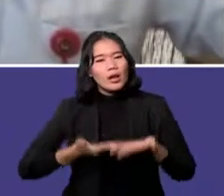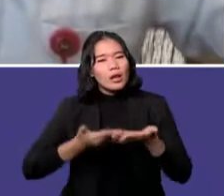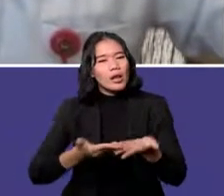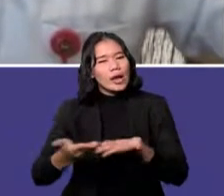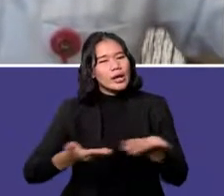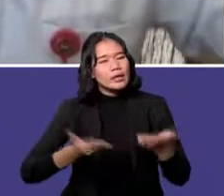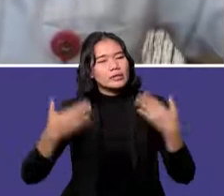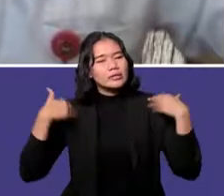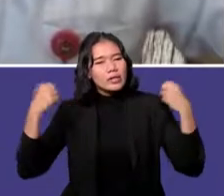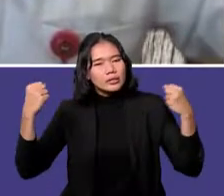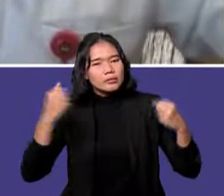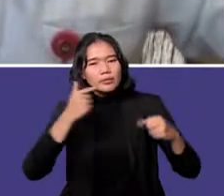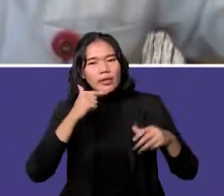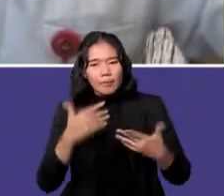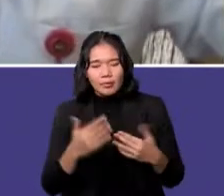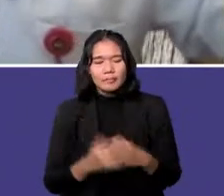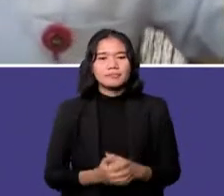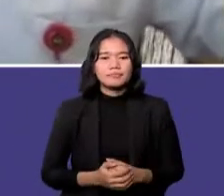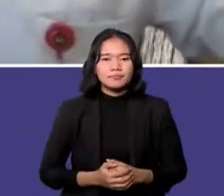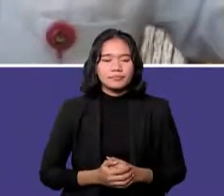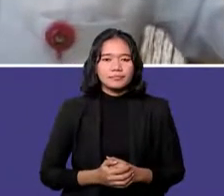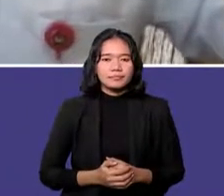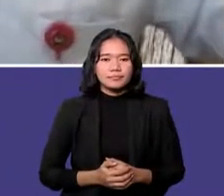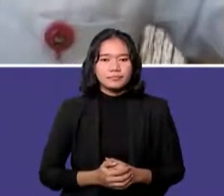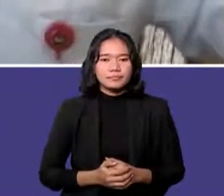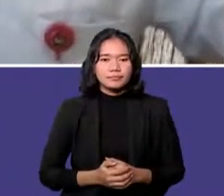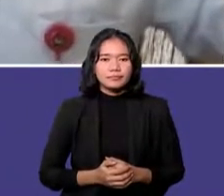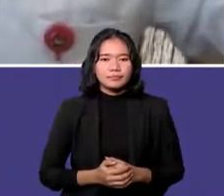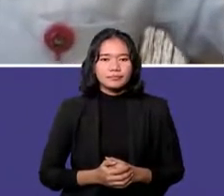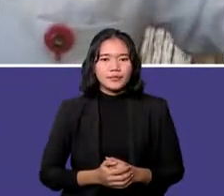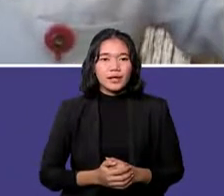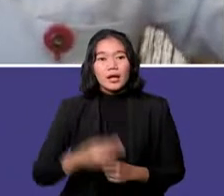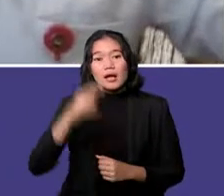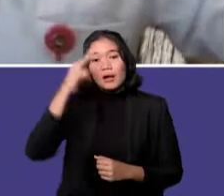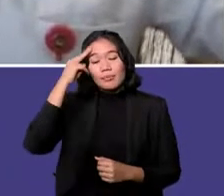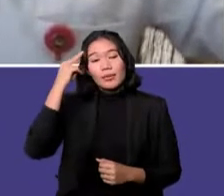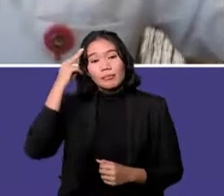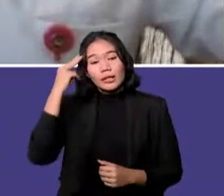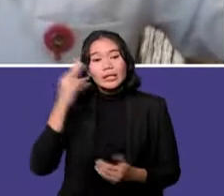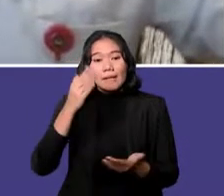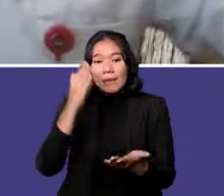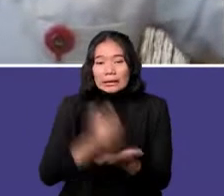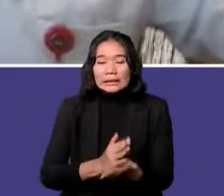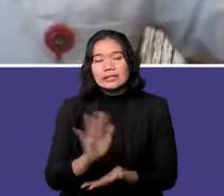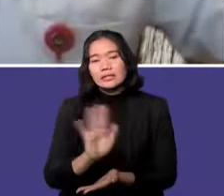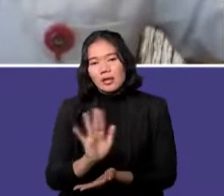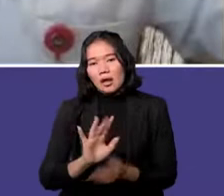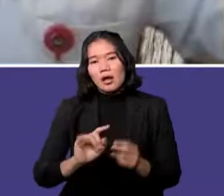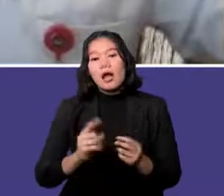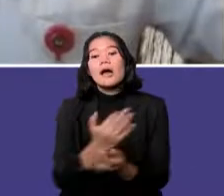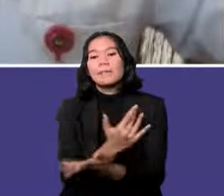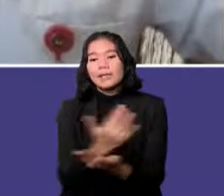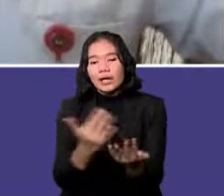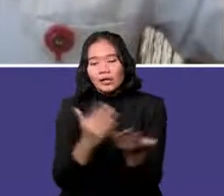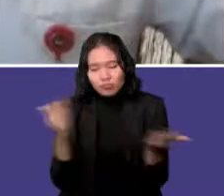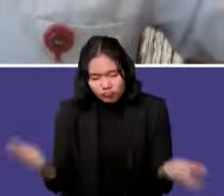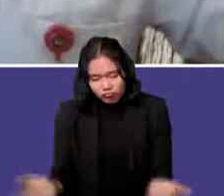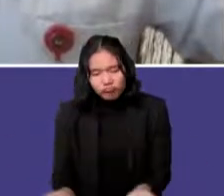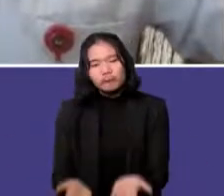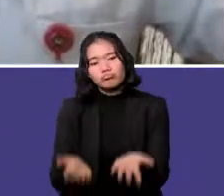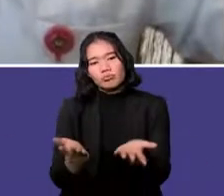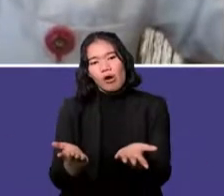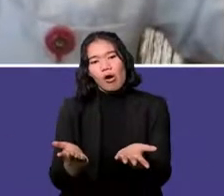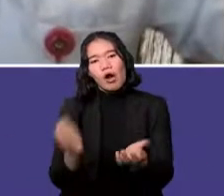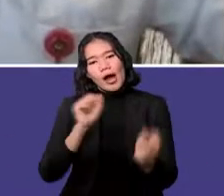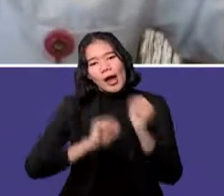Nah, tapi yang ingin saya soroti adalah yang bawahnya. Yaitu, jadi pemerintah tidak membatasi, silakan masyarakat untuk